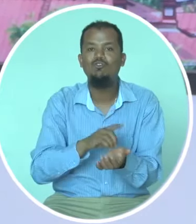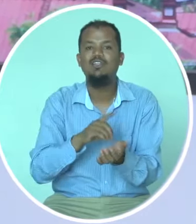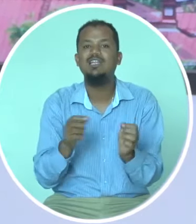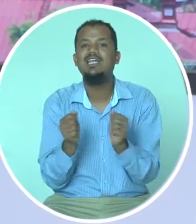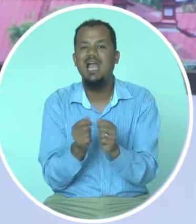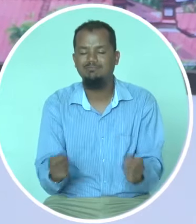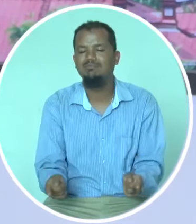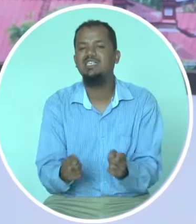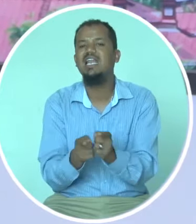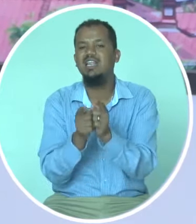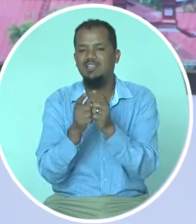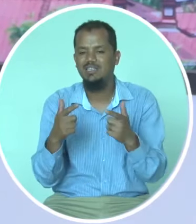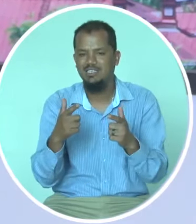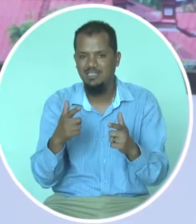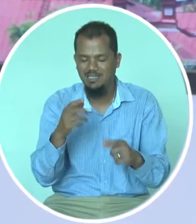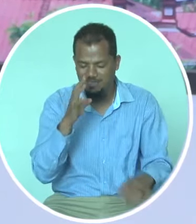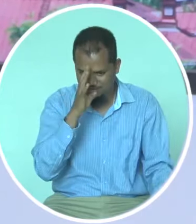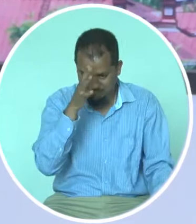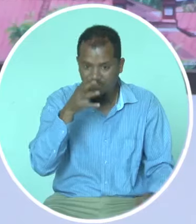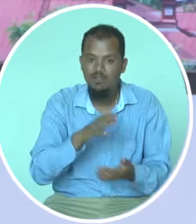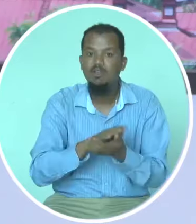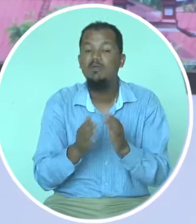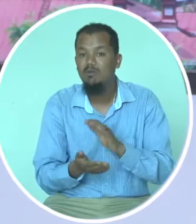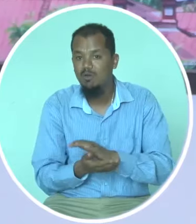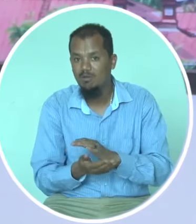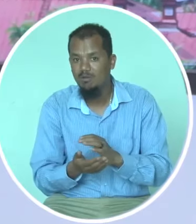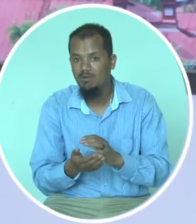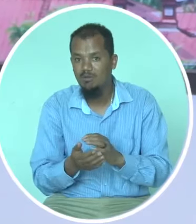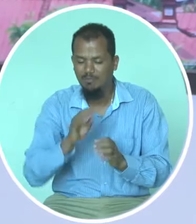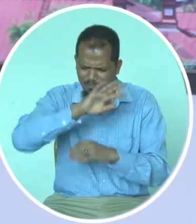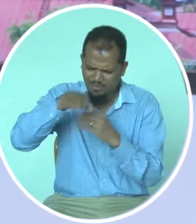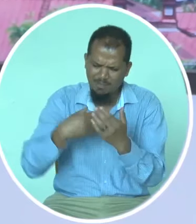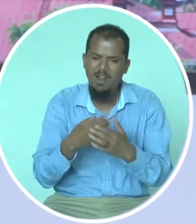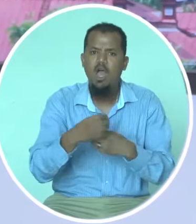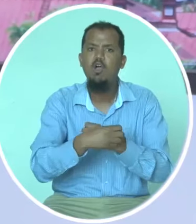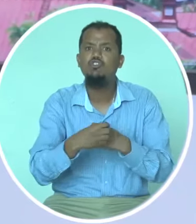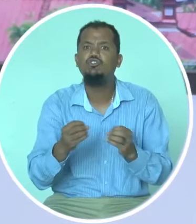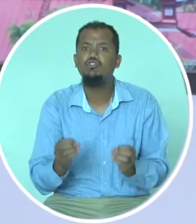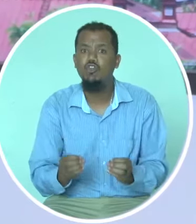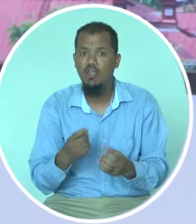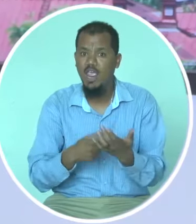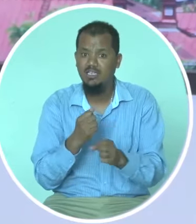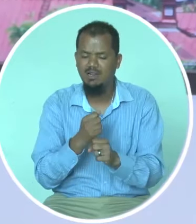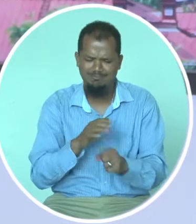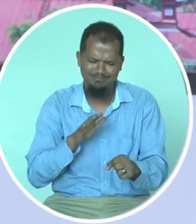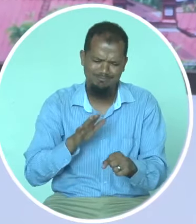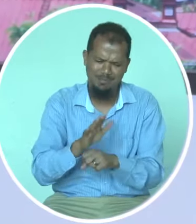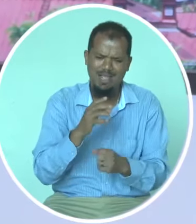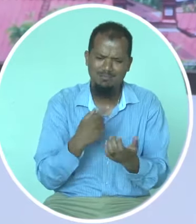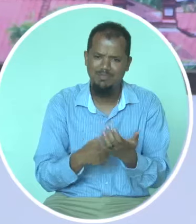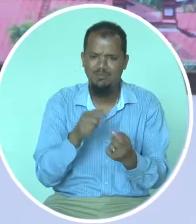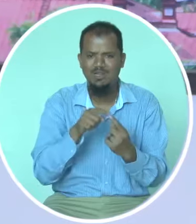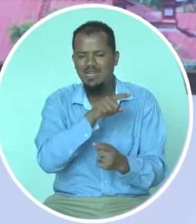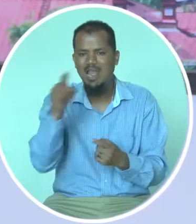ከዶክተር ጋር የምንገናኝበትን እድል የምንፈጥር ነው የሚሆነው። የመላው የስቱዲዮ ባለሙያዎች እንስራ በብቃት